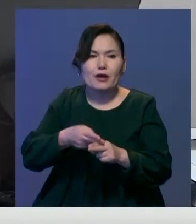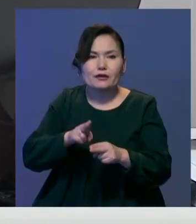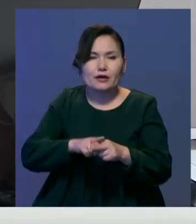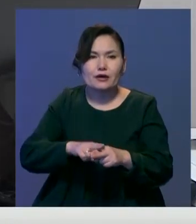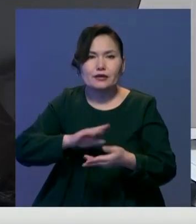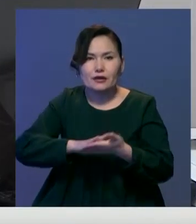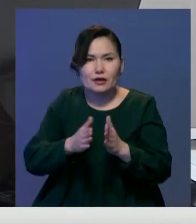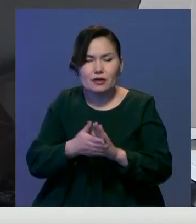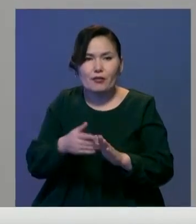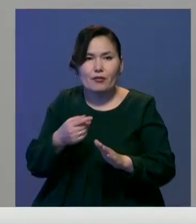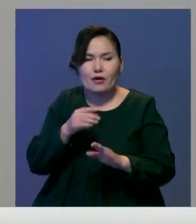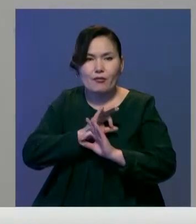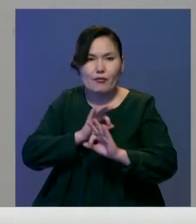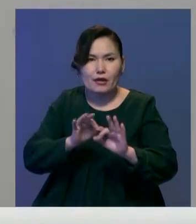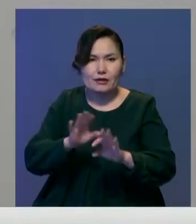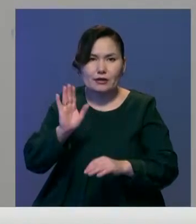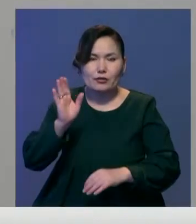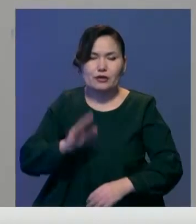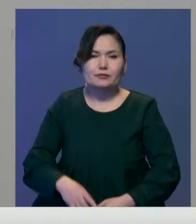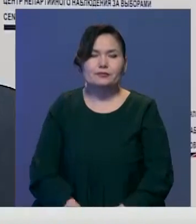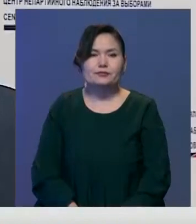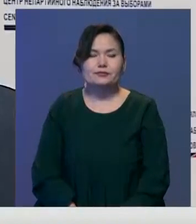туралы баяндап отыру.